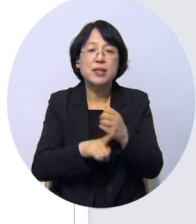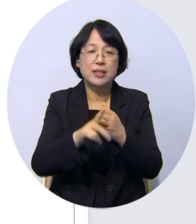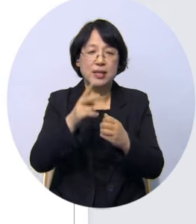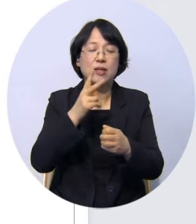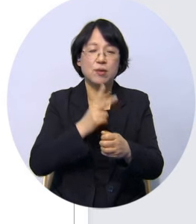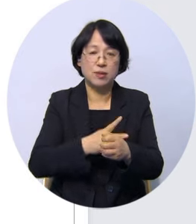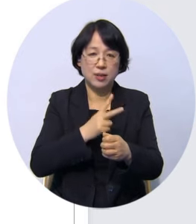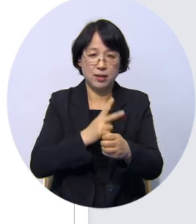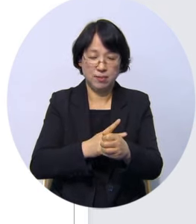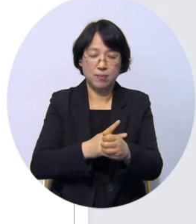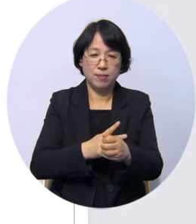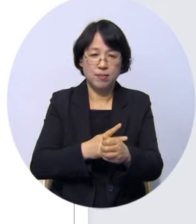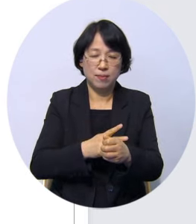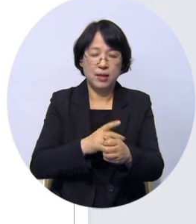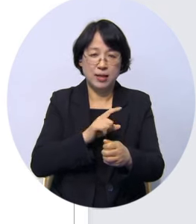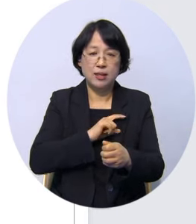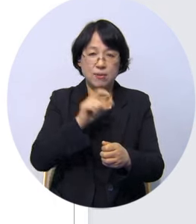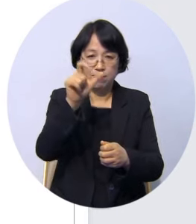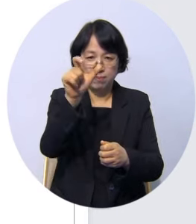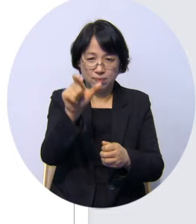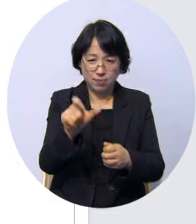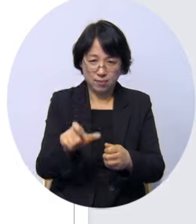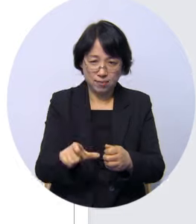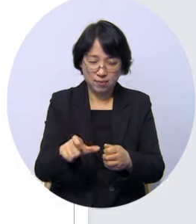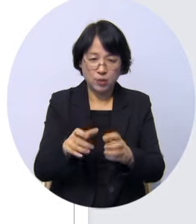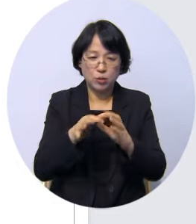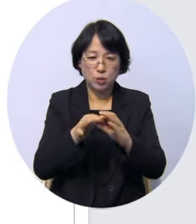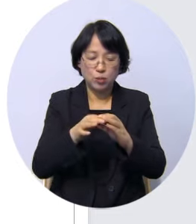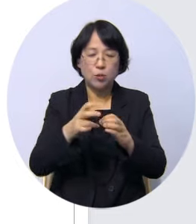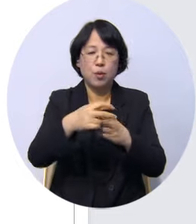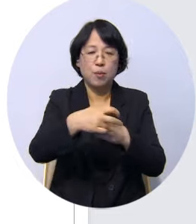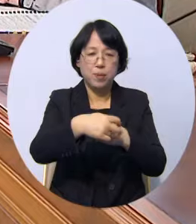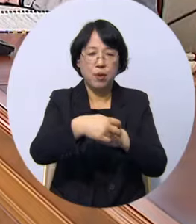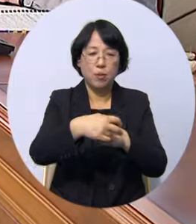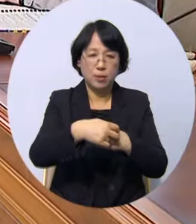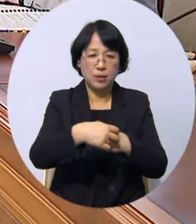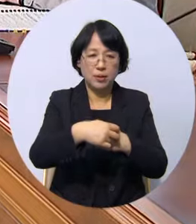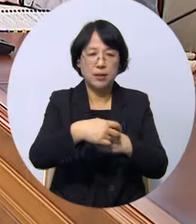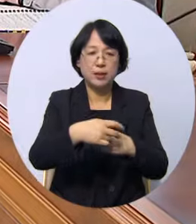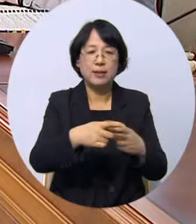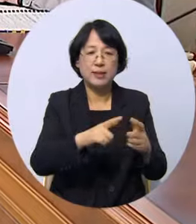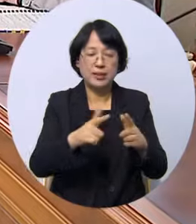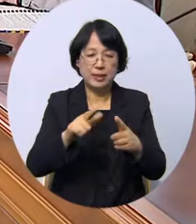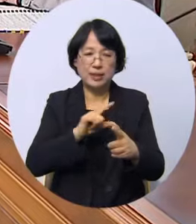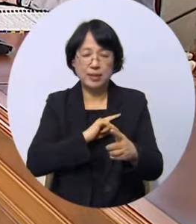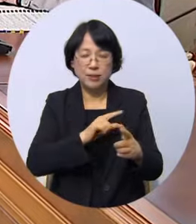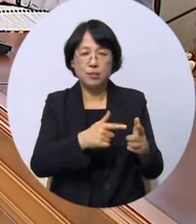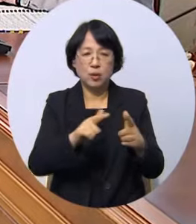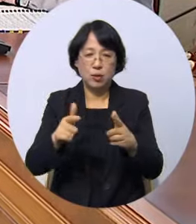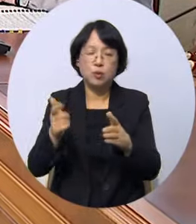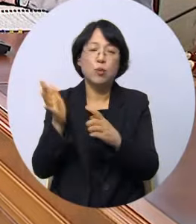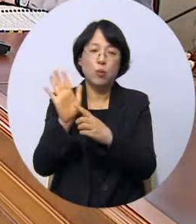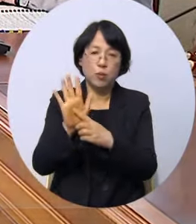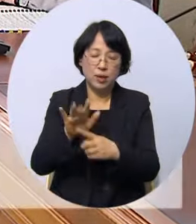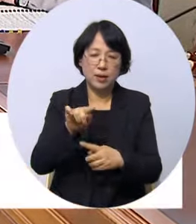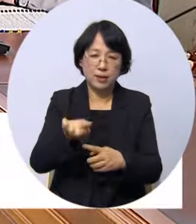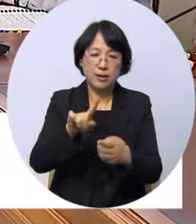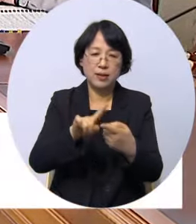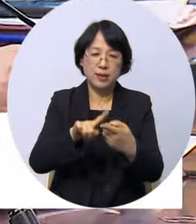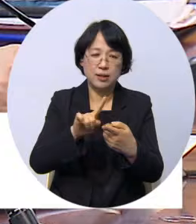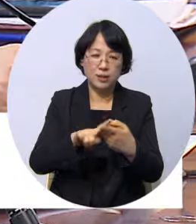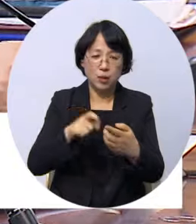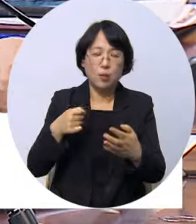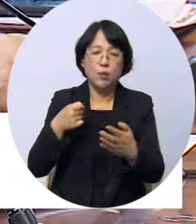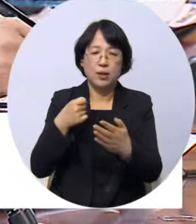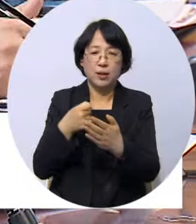조롱하며 이들의 실명 일부와 소속 병원 등을 공개했습니다 한덕수 국무총리는 해당 게시글에 대해 용기